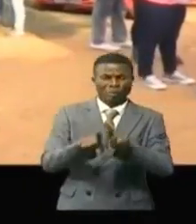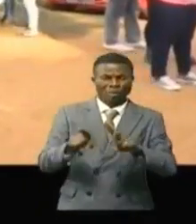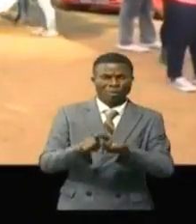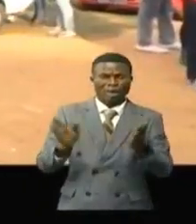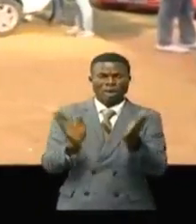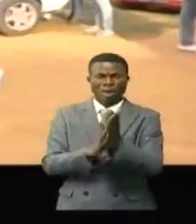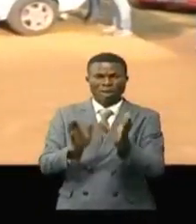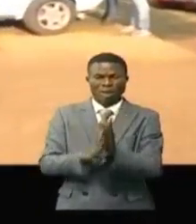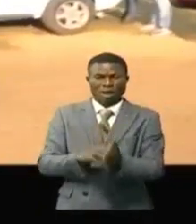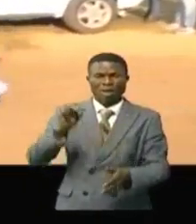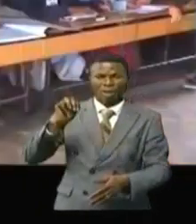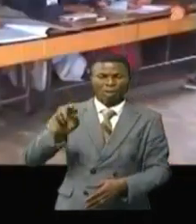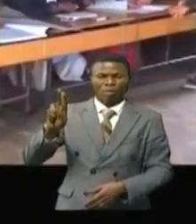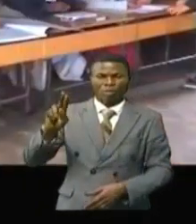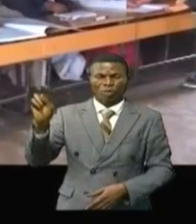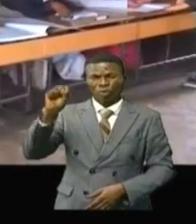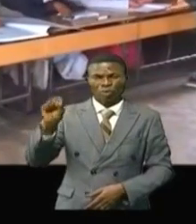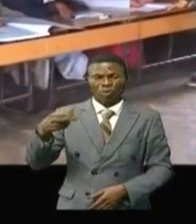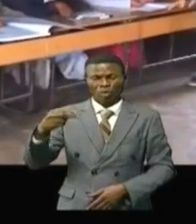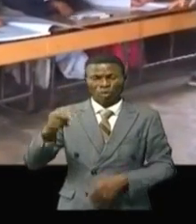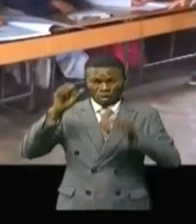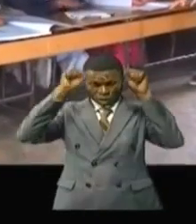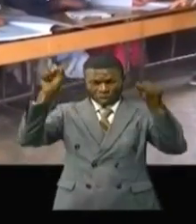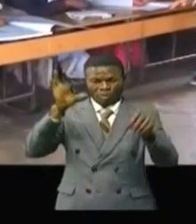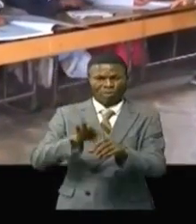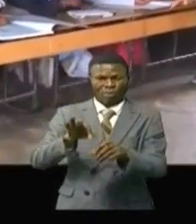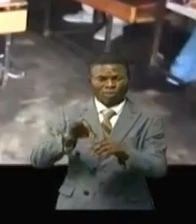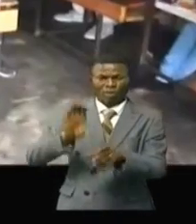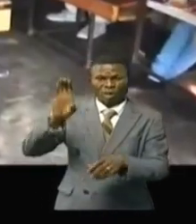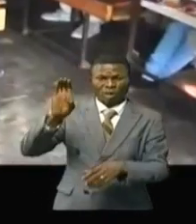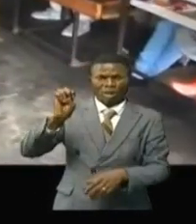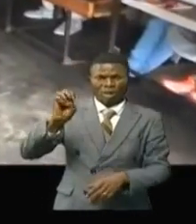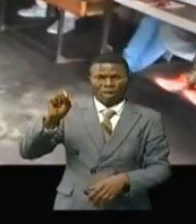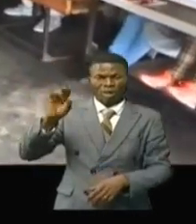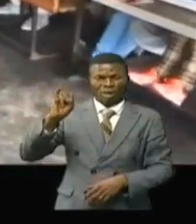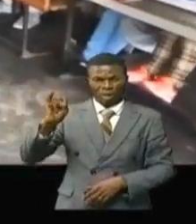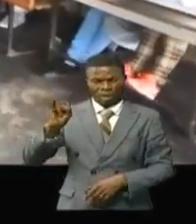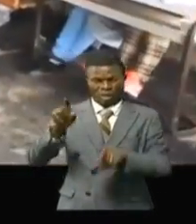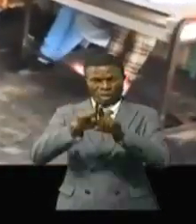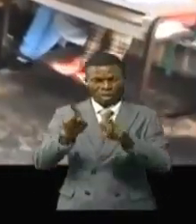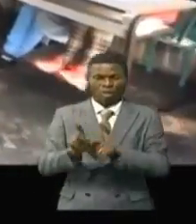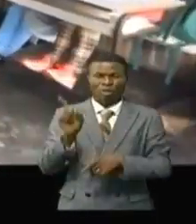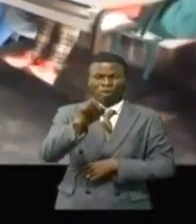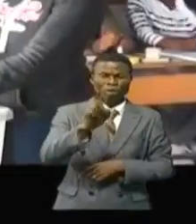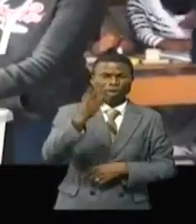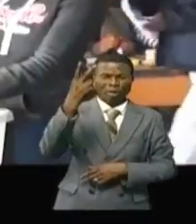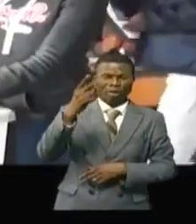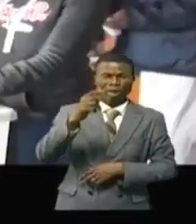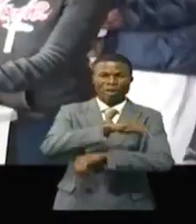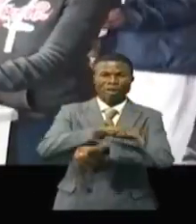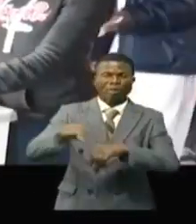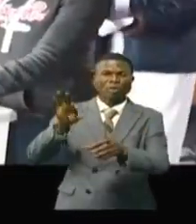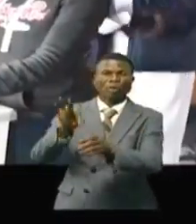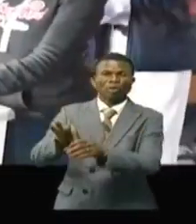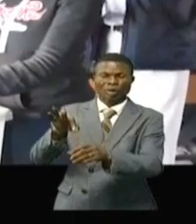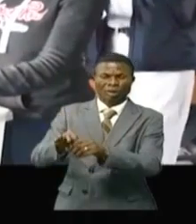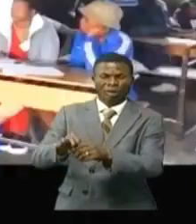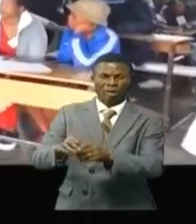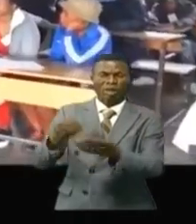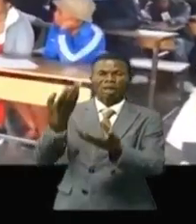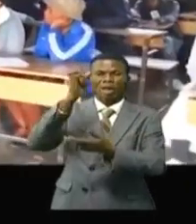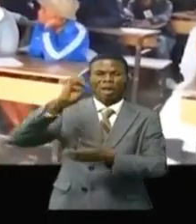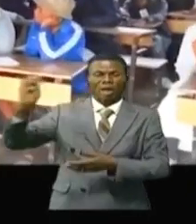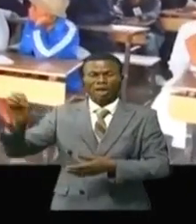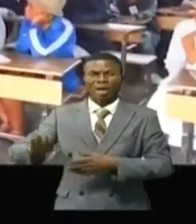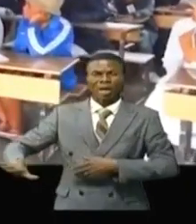maire Moshe Echedou. Le président de la centrale électorale congolaise s'est ensuite rendu dans 2 centres de vote situés à l'est de la